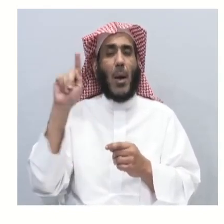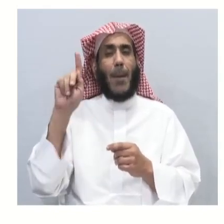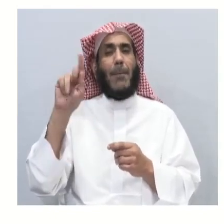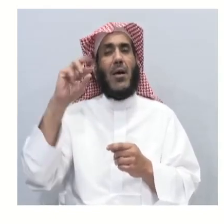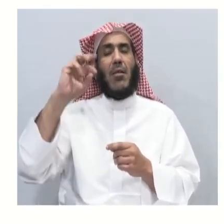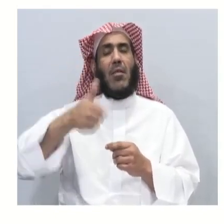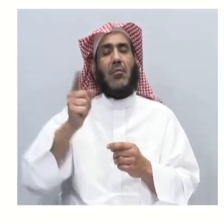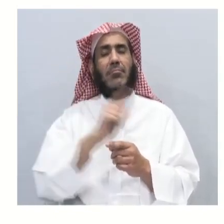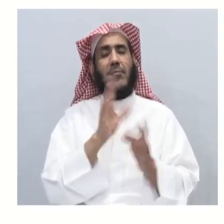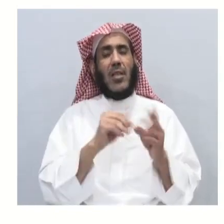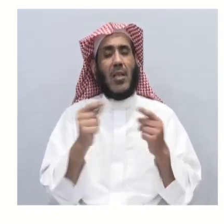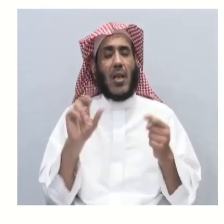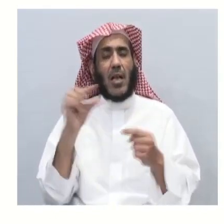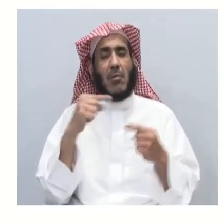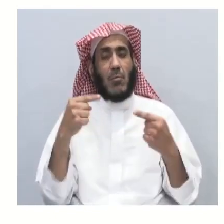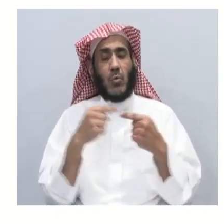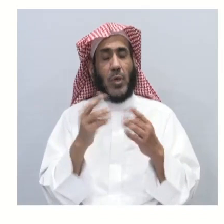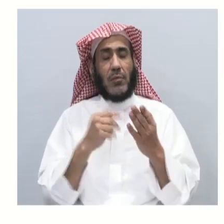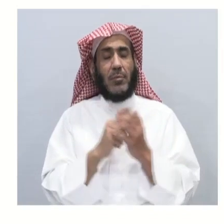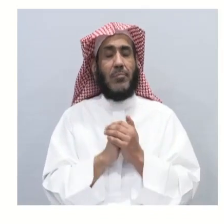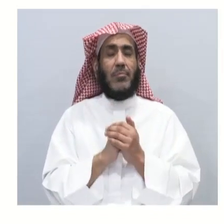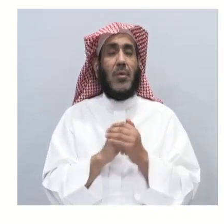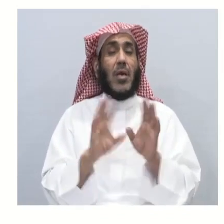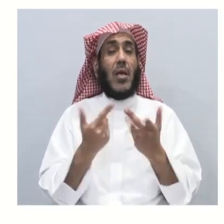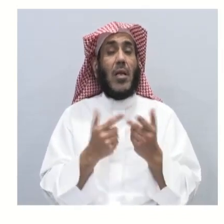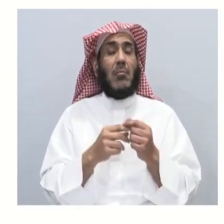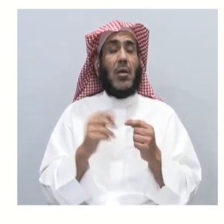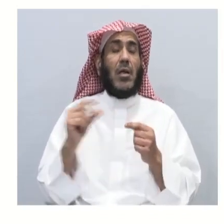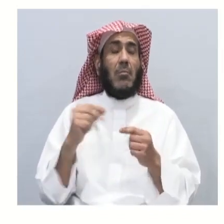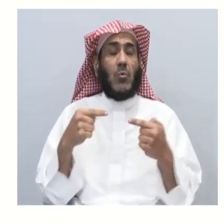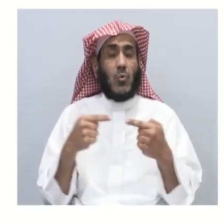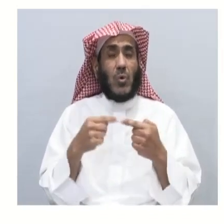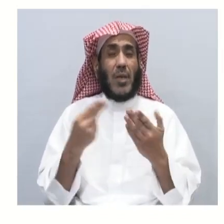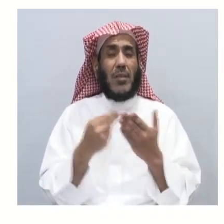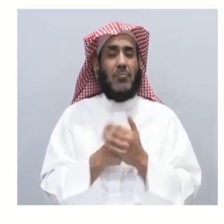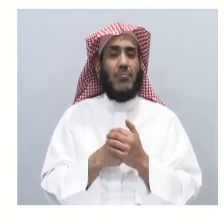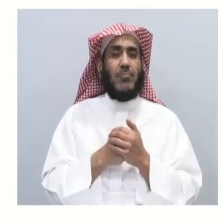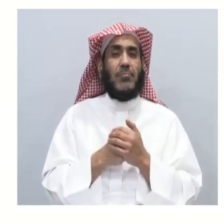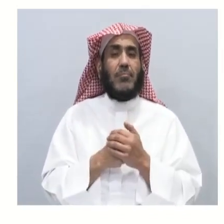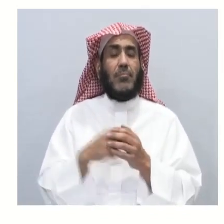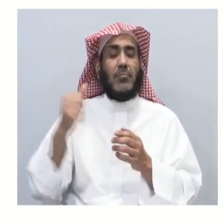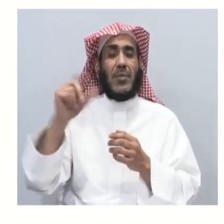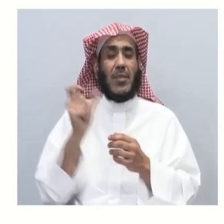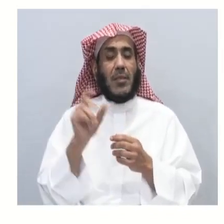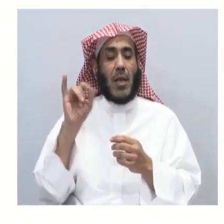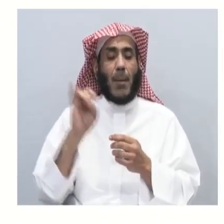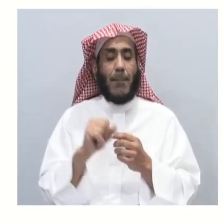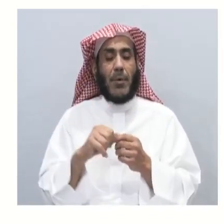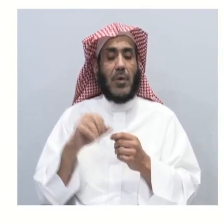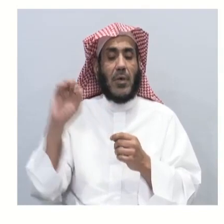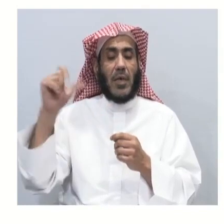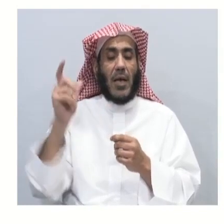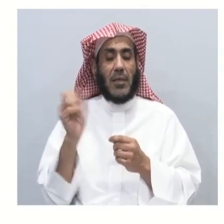حدد الكلمة الموصولة خطا فيما يلي. أين الكلمة الموصولة خطا؟ إن، لم، أن،